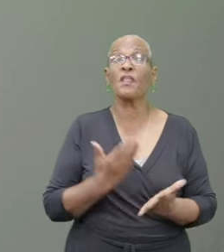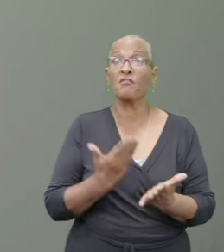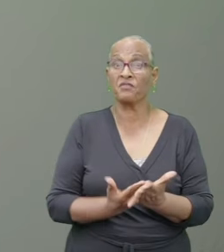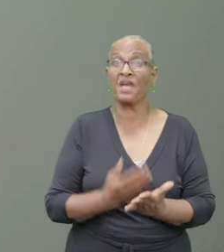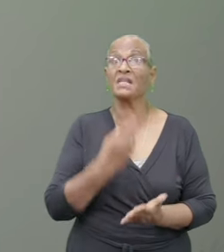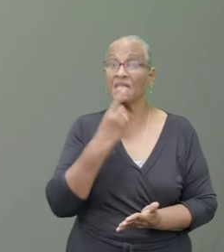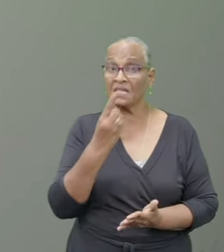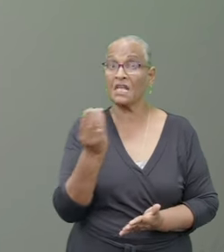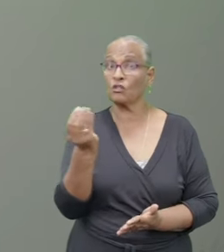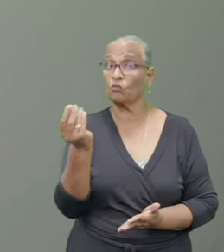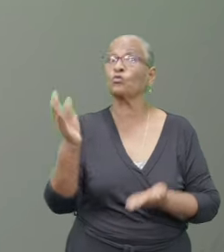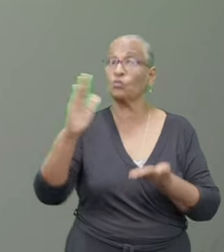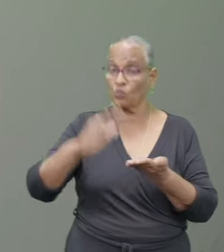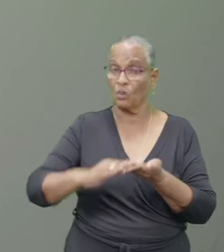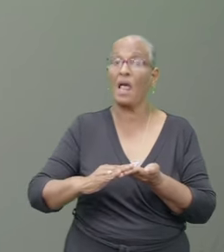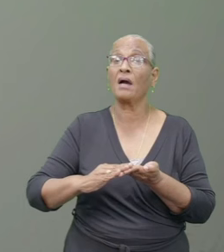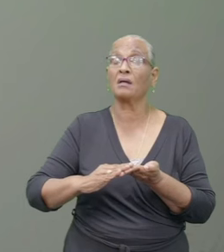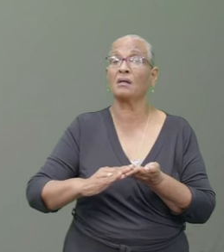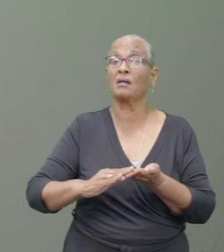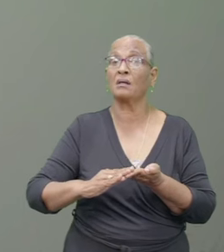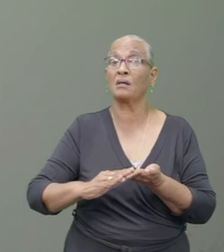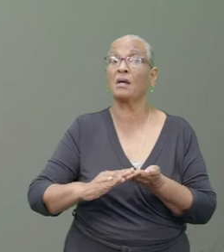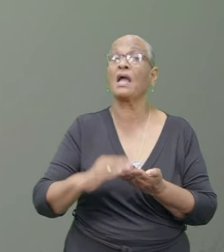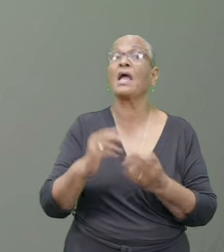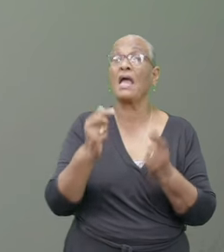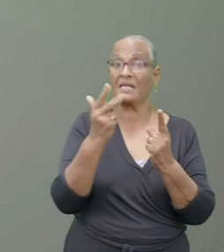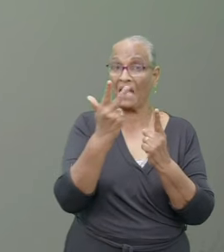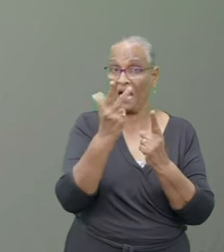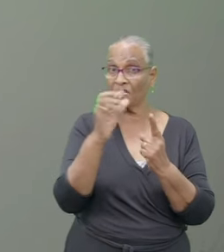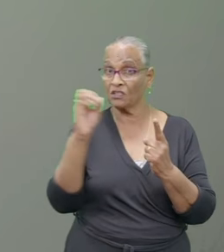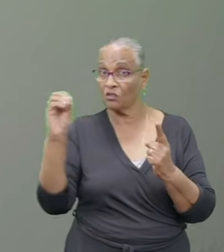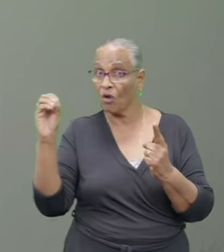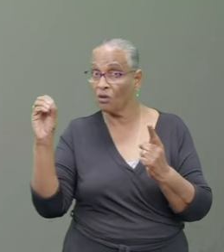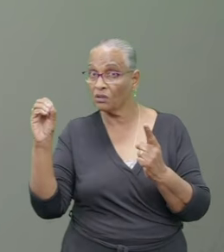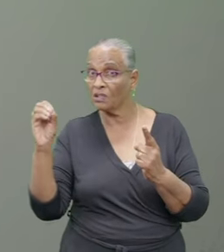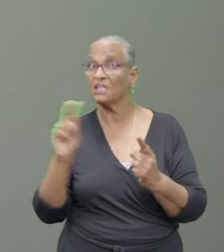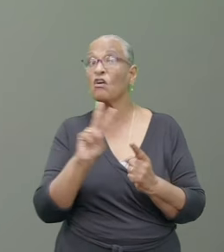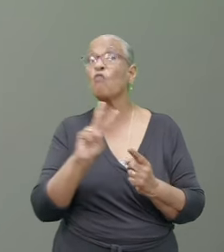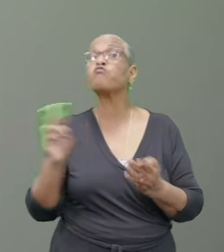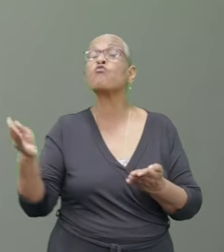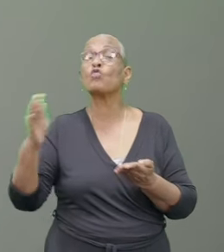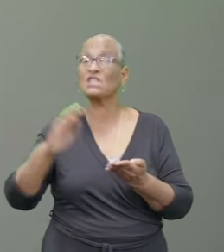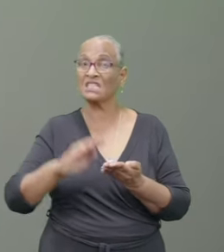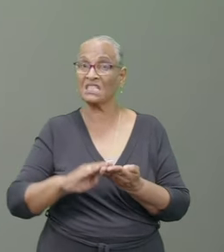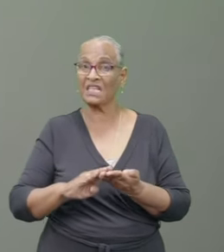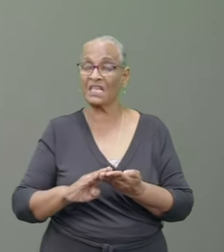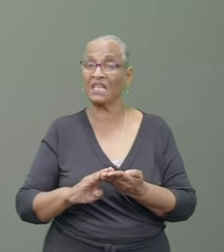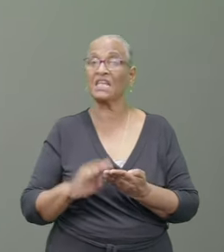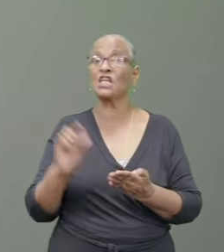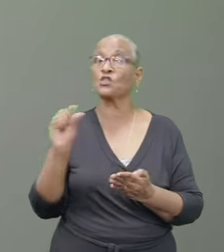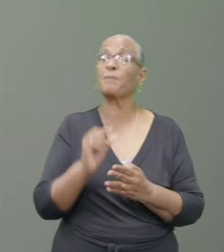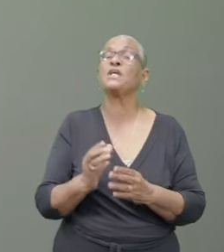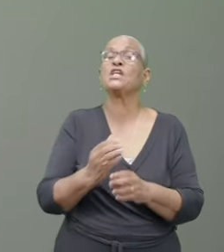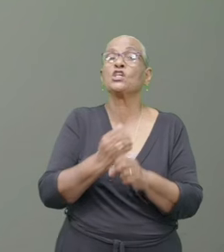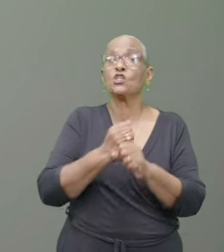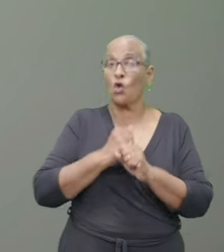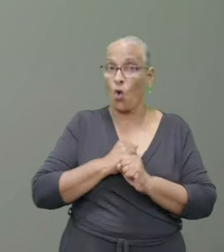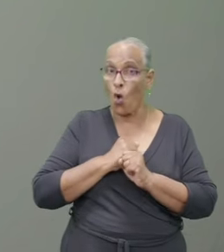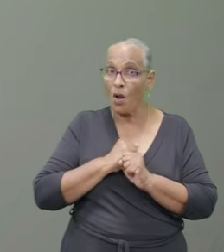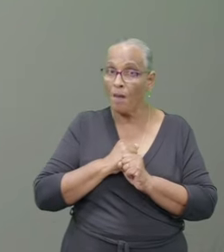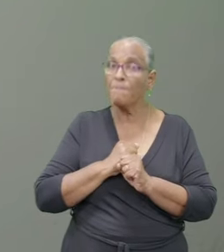toelage een koopkrachtvoorziening is, maar wel uniek is voor die